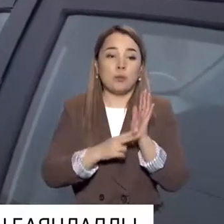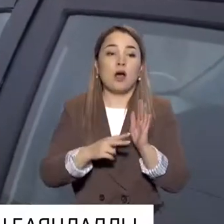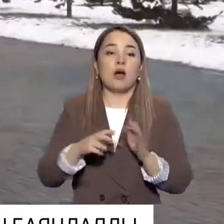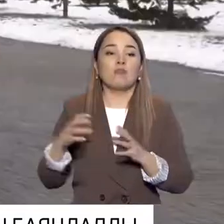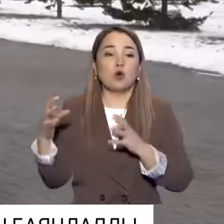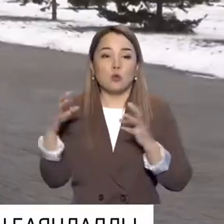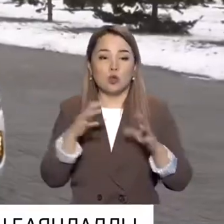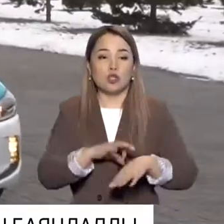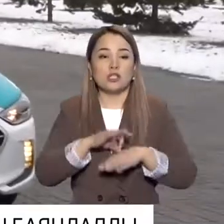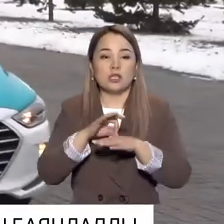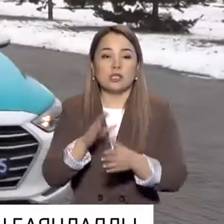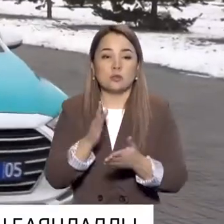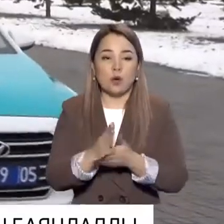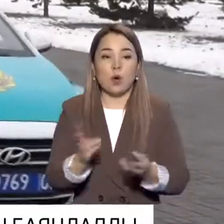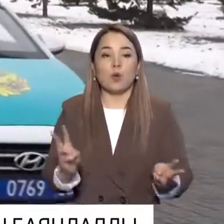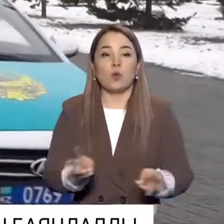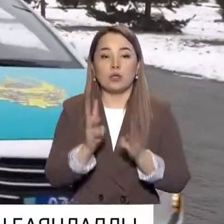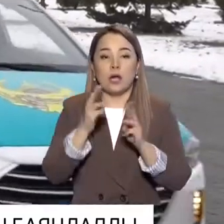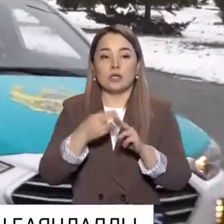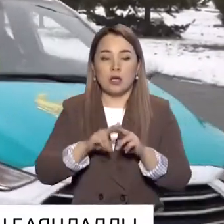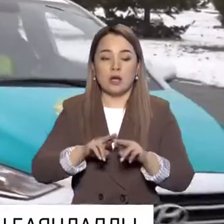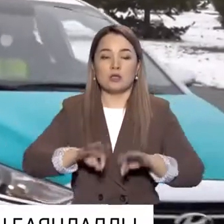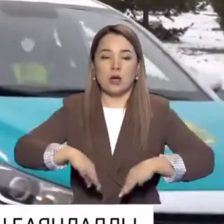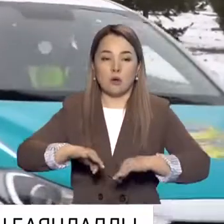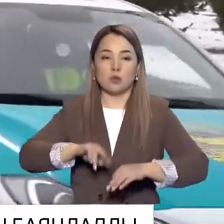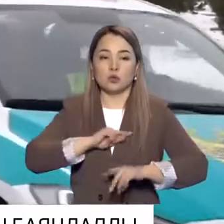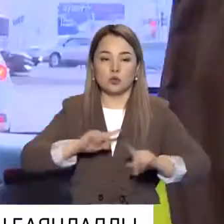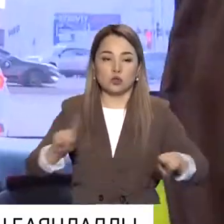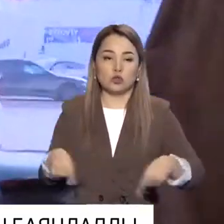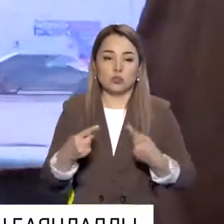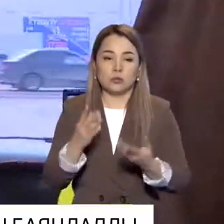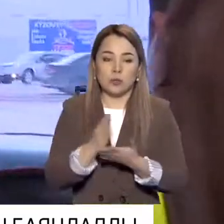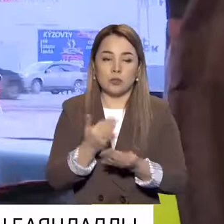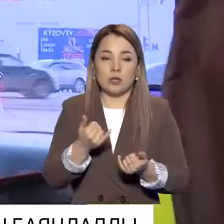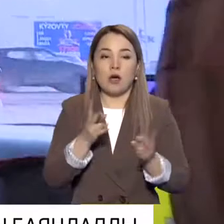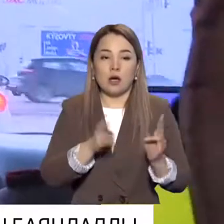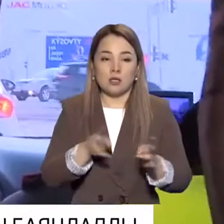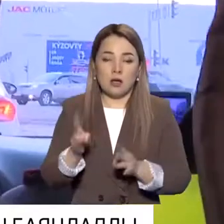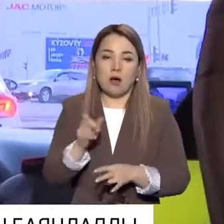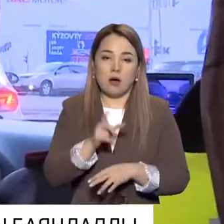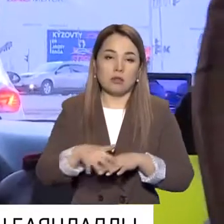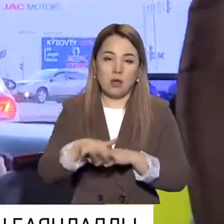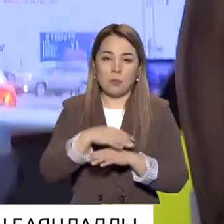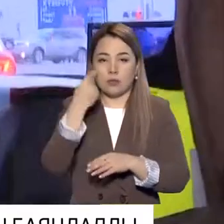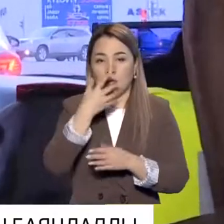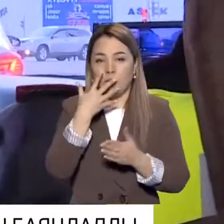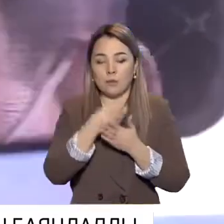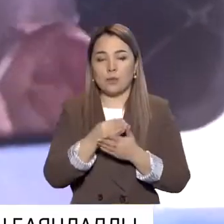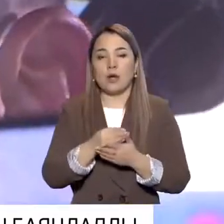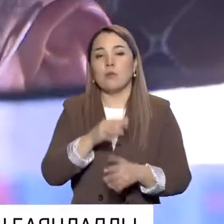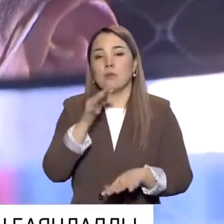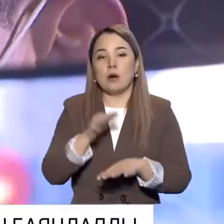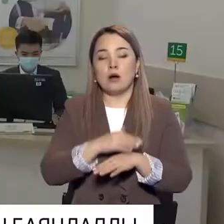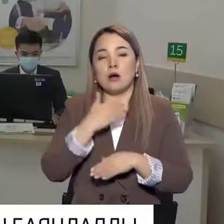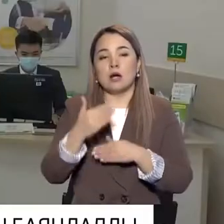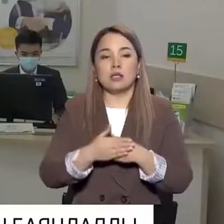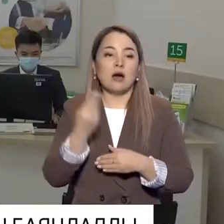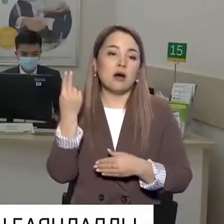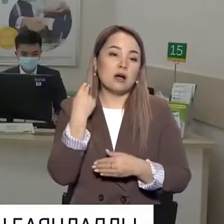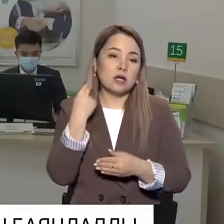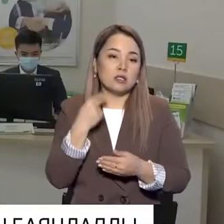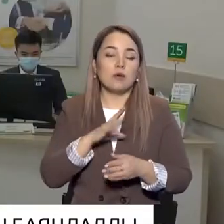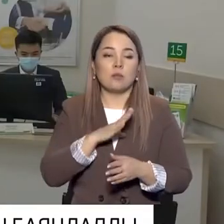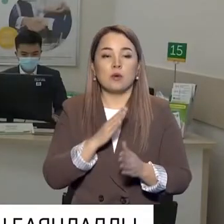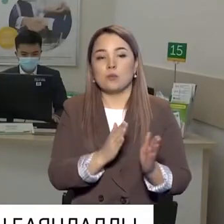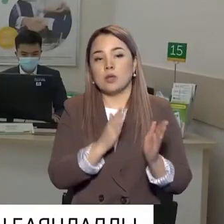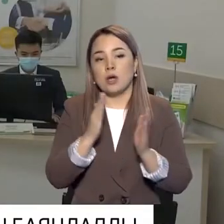жеткізілді. Өртелген қызметтік көліктер жаңарды. Сондай-ақ зардап шеккен азаматтар мен заңды тұлғаларға банк алдындағы қарызын өтеу мерзімі кейінге